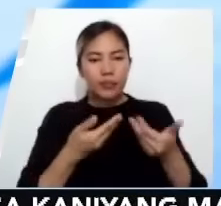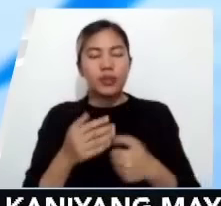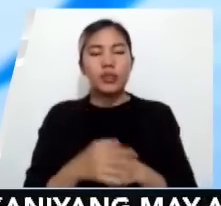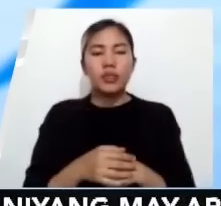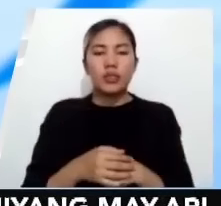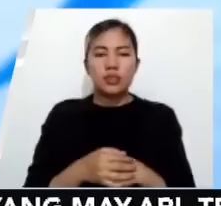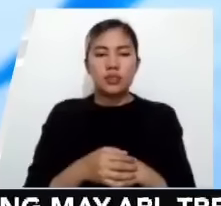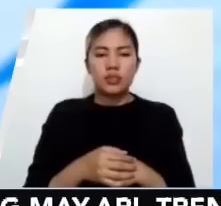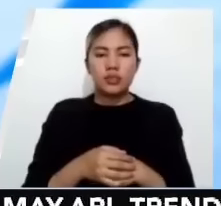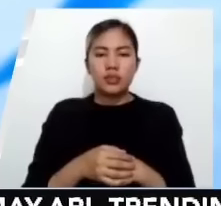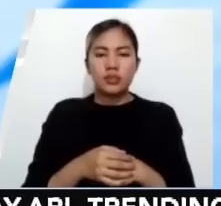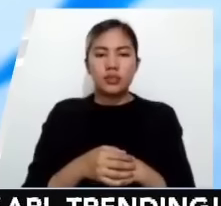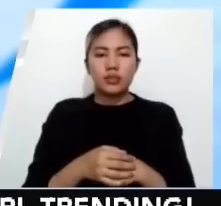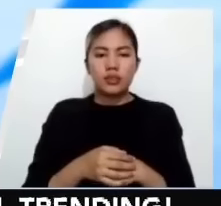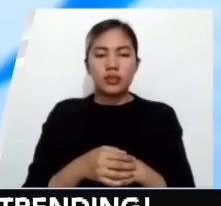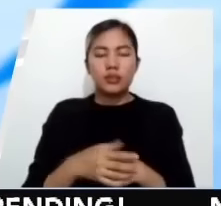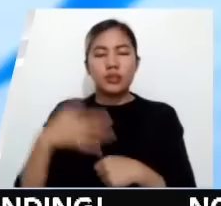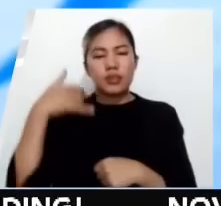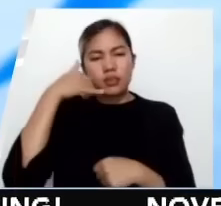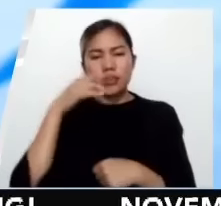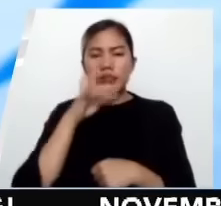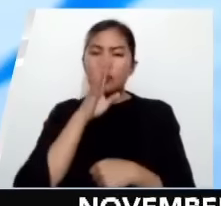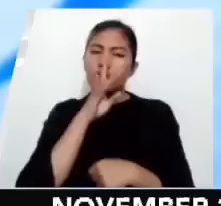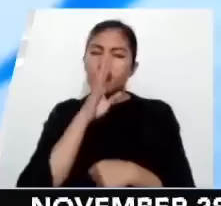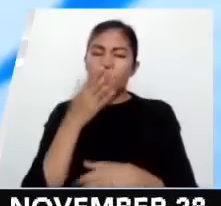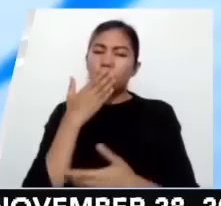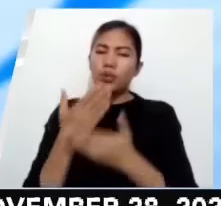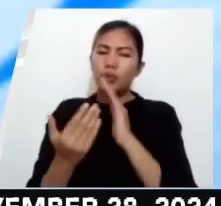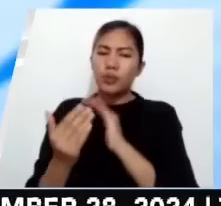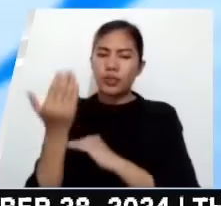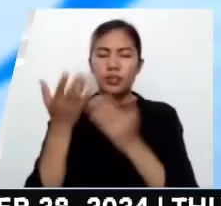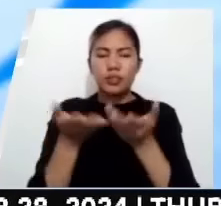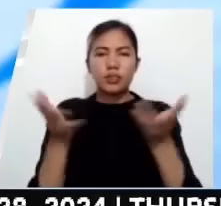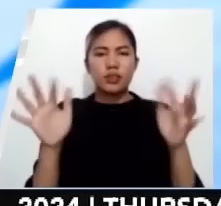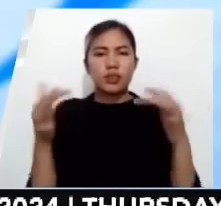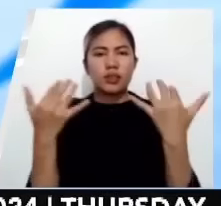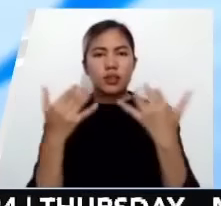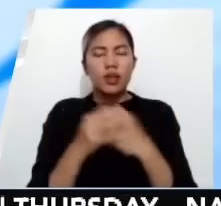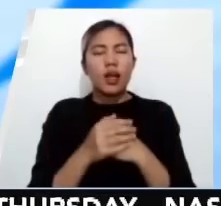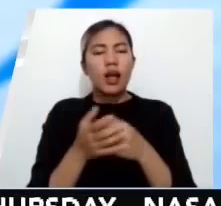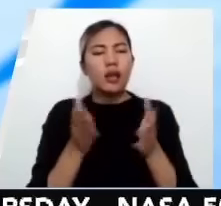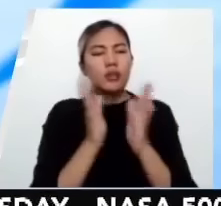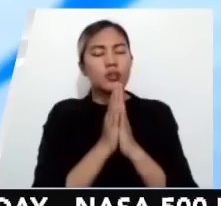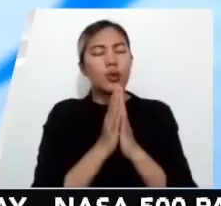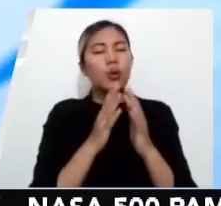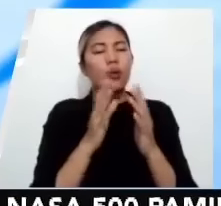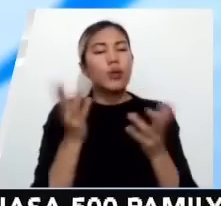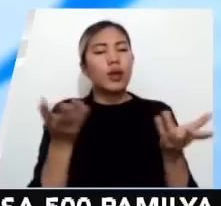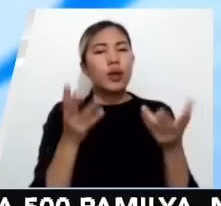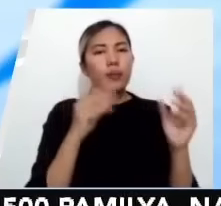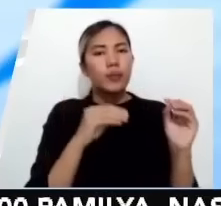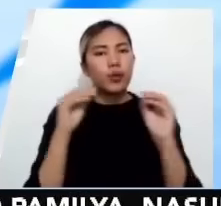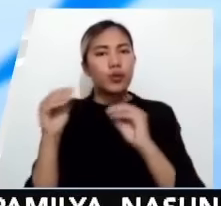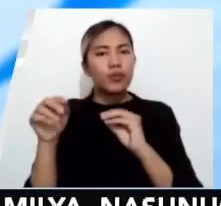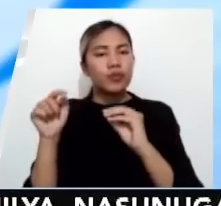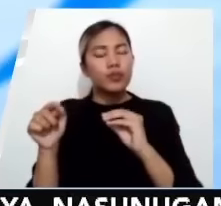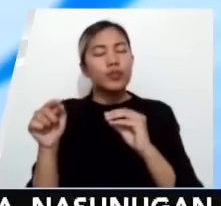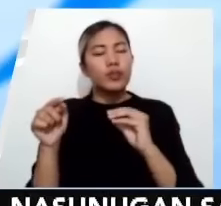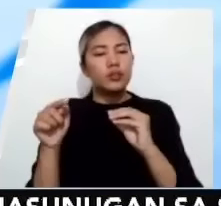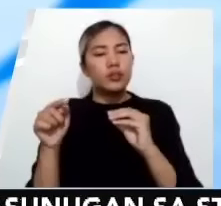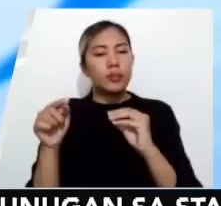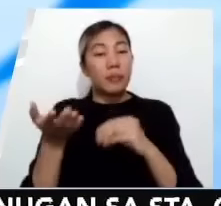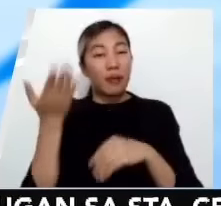magandang umaga po sa mga taga-subaybay po ng Balitang Hali. Opo, saan po inilipat sina Colonel Raymond Lachica at iba pang sundalo na security detail ni Vice